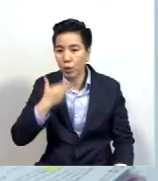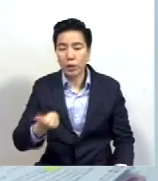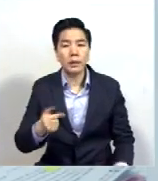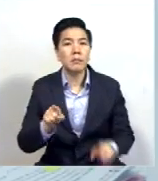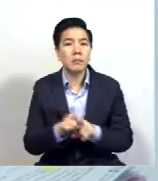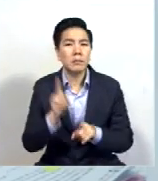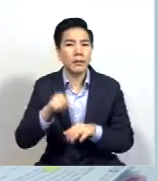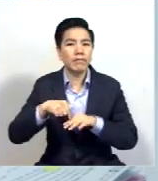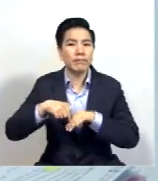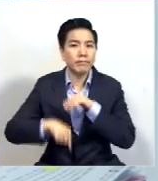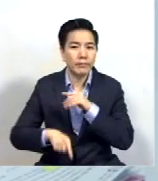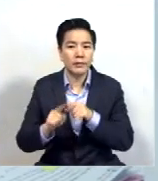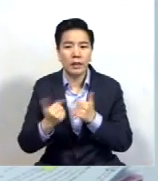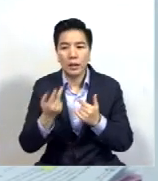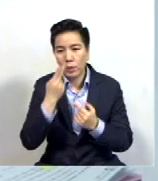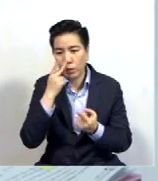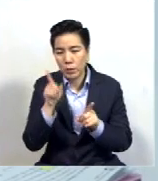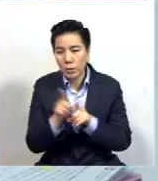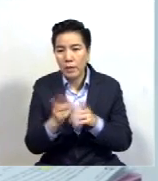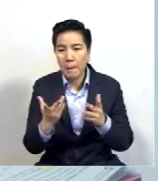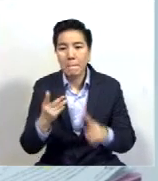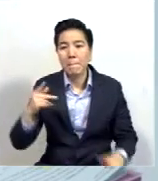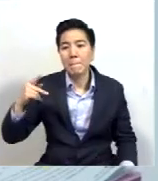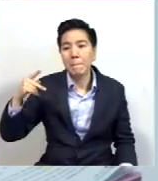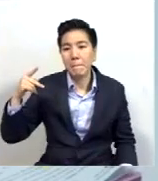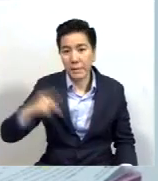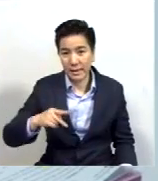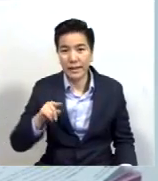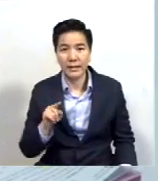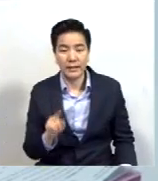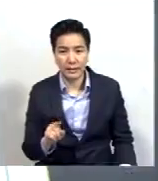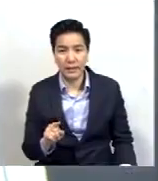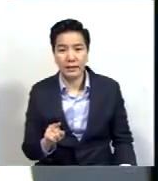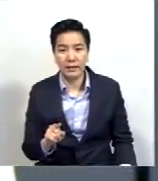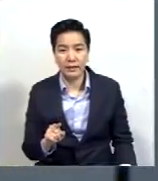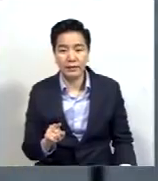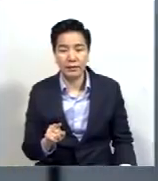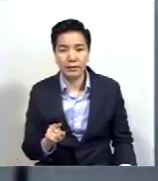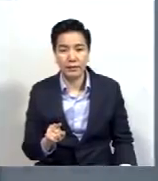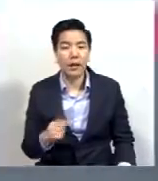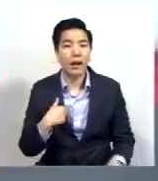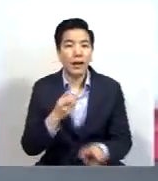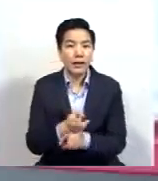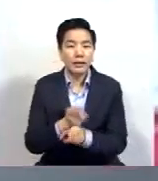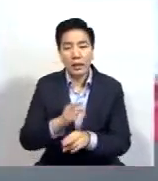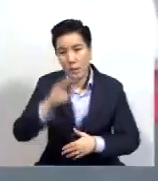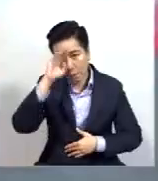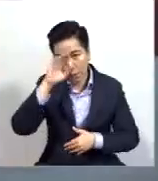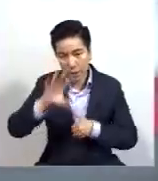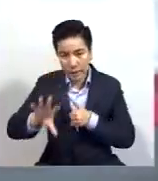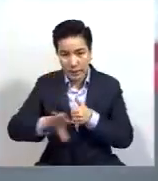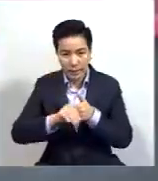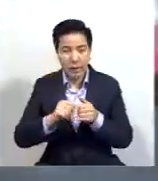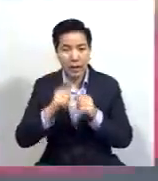ความซับซ้อนและก็ความพิเศษของการให้การรักษาพยาบาลผู้ป่วยโรคติดต่ออันตร